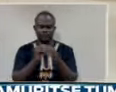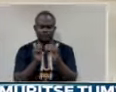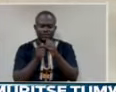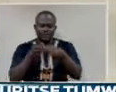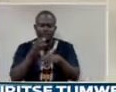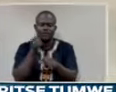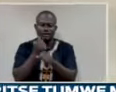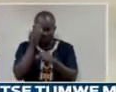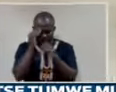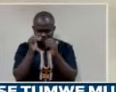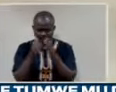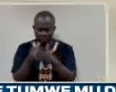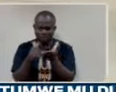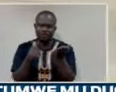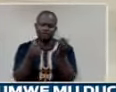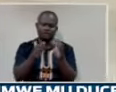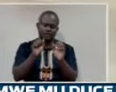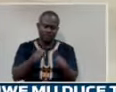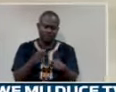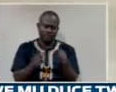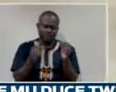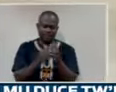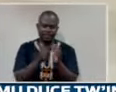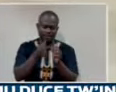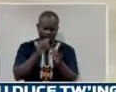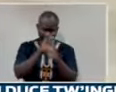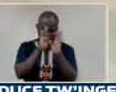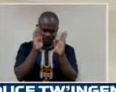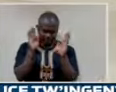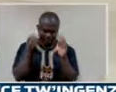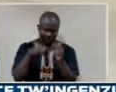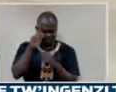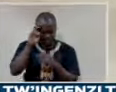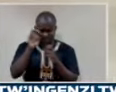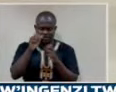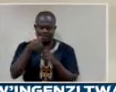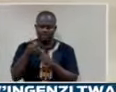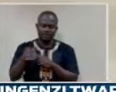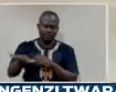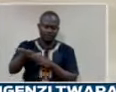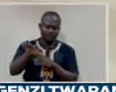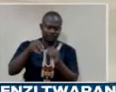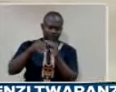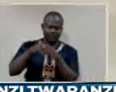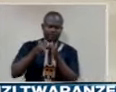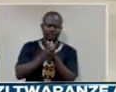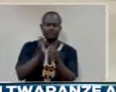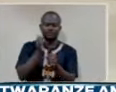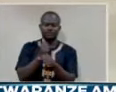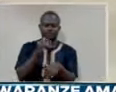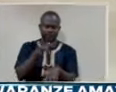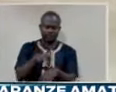Niteguye guhindura imikorere kuko nibyo nshoboye, kandi ni nabyo nsobanukiwe. Ntekereza ko n'izindi sekiteri z'ubucuruzi muri rusange